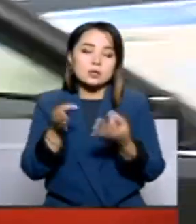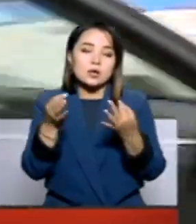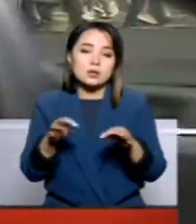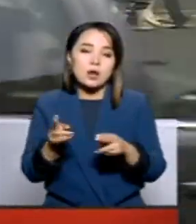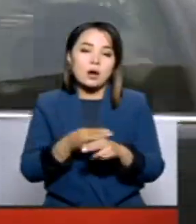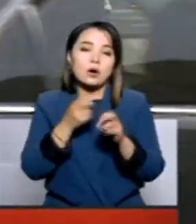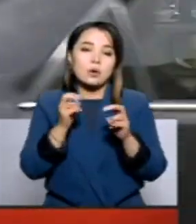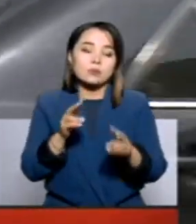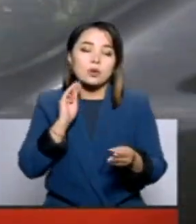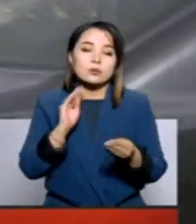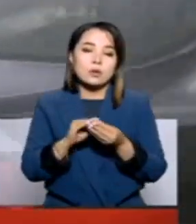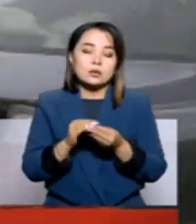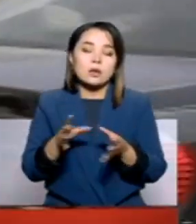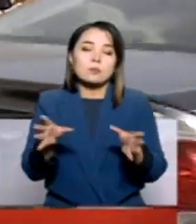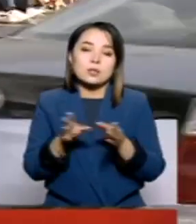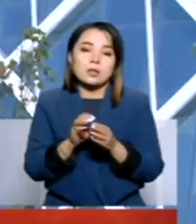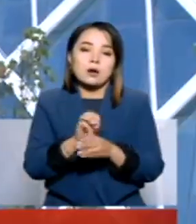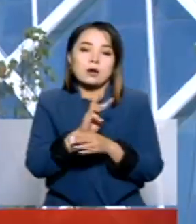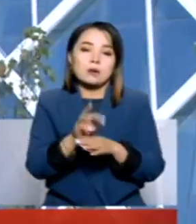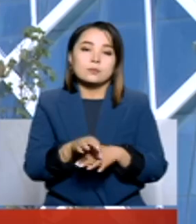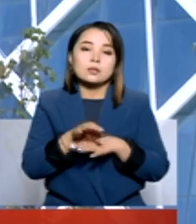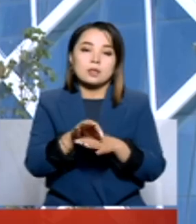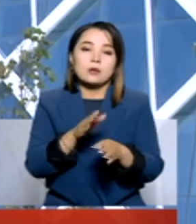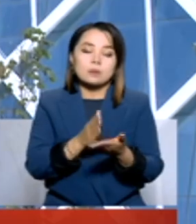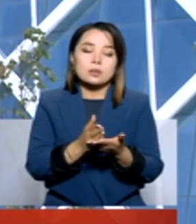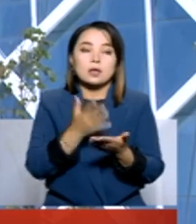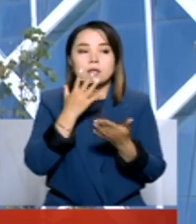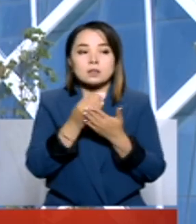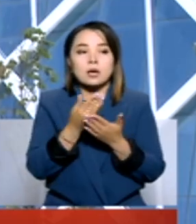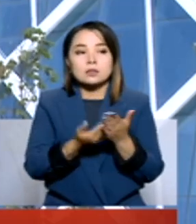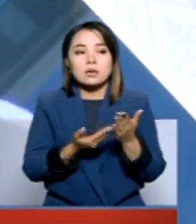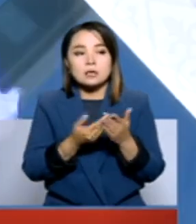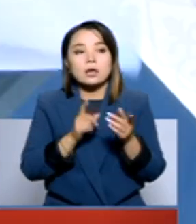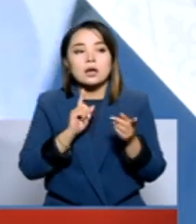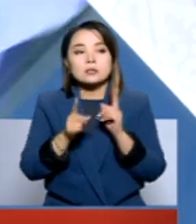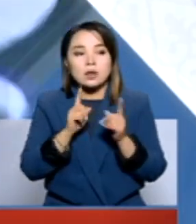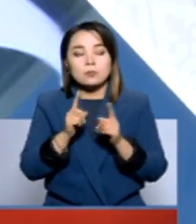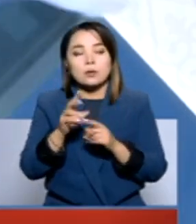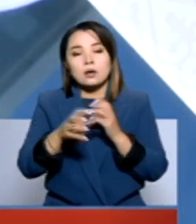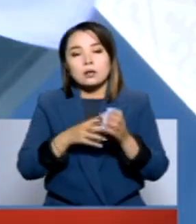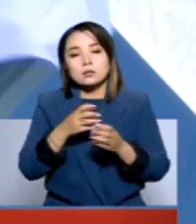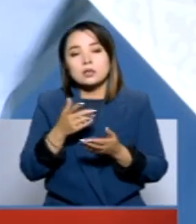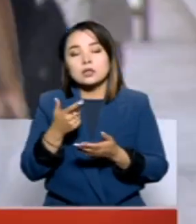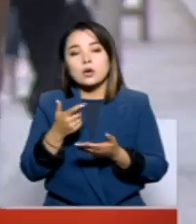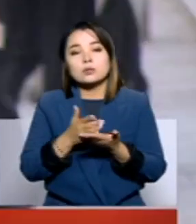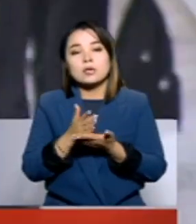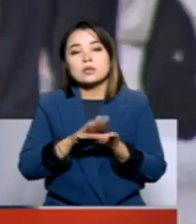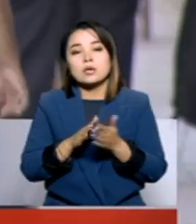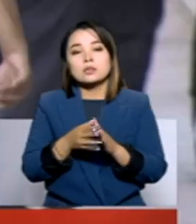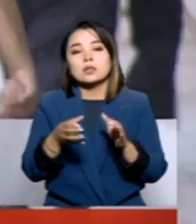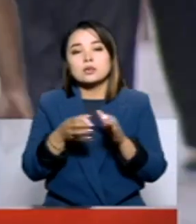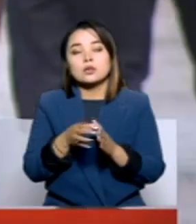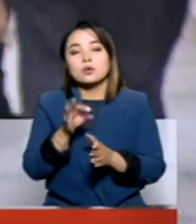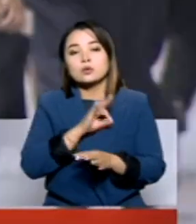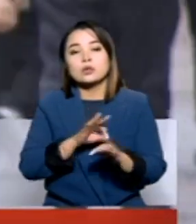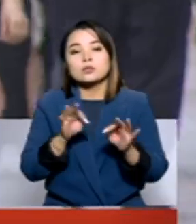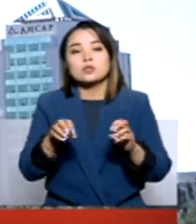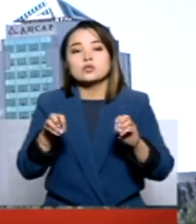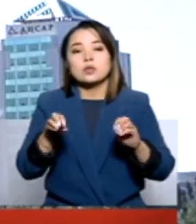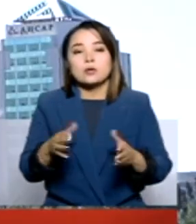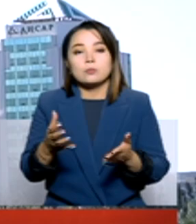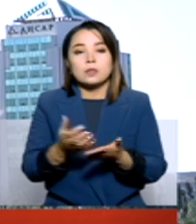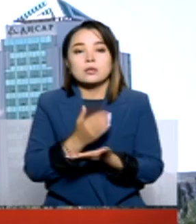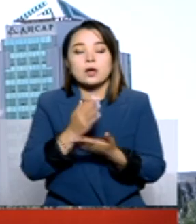қауіпсіздік пен тұрақтылықты бірлесіп қамтамасыз ету. Сондықтан сарапшылар алдағы саммитте әлемдік геосаяси жағдайдан ұтымды шешім шығаруға,